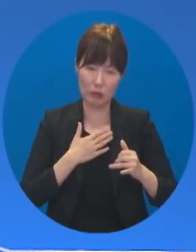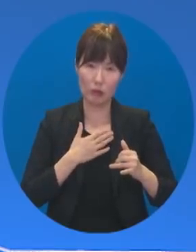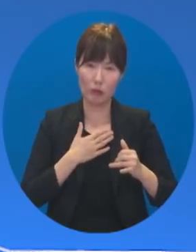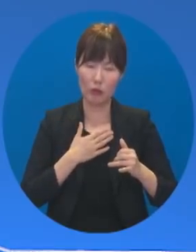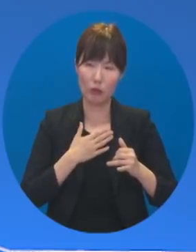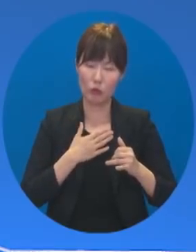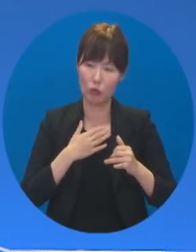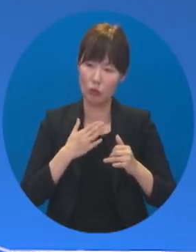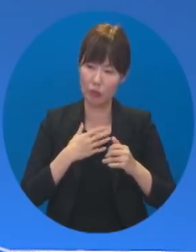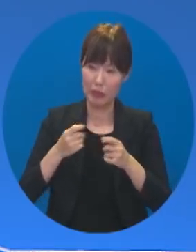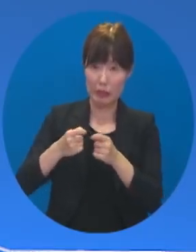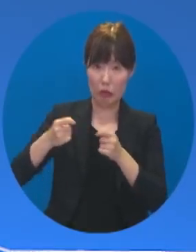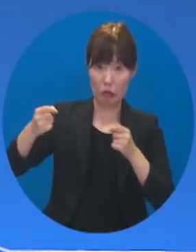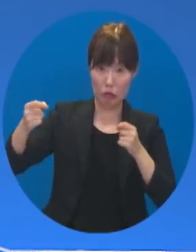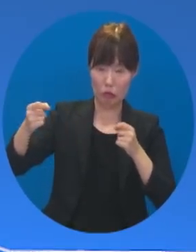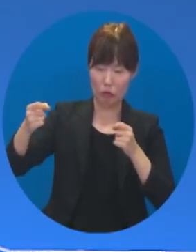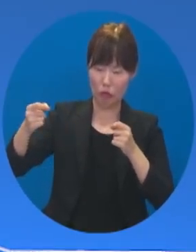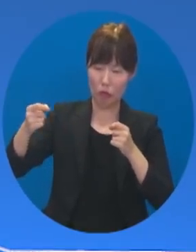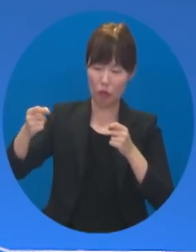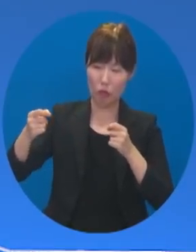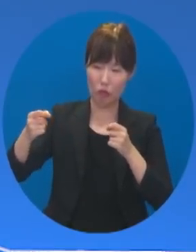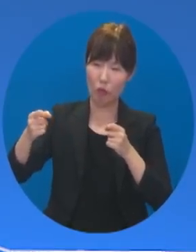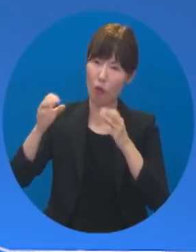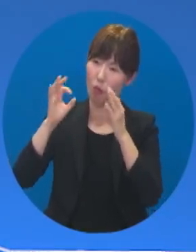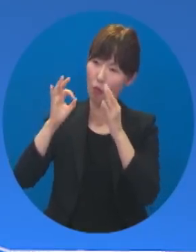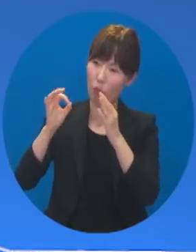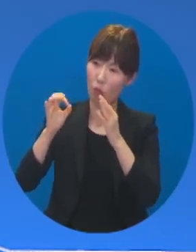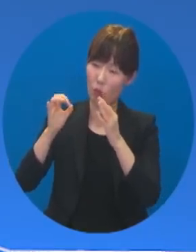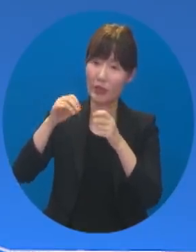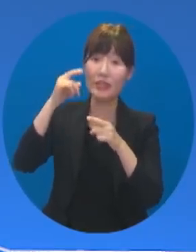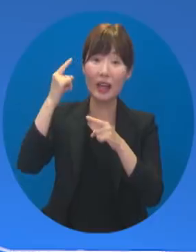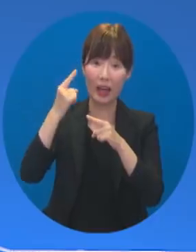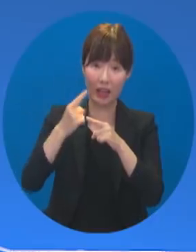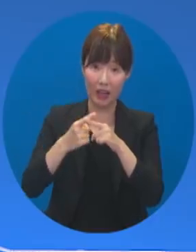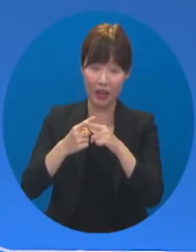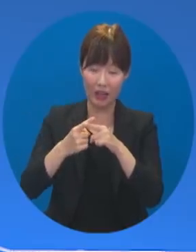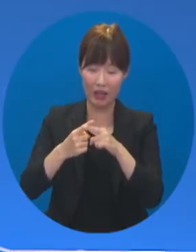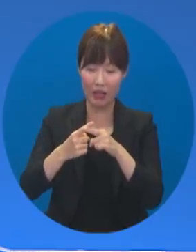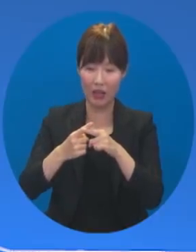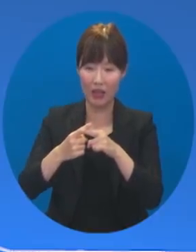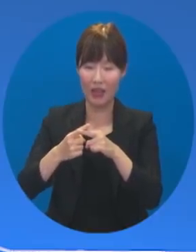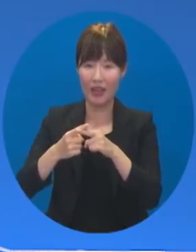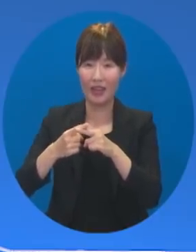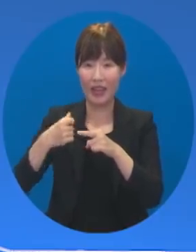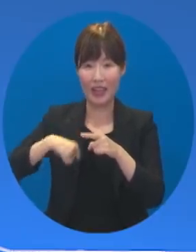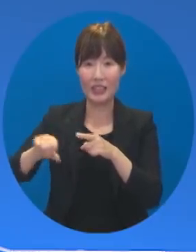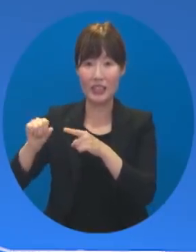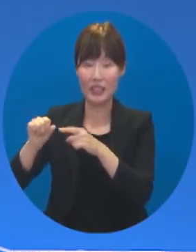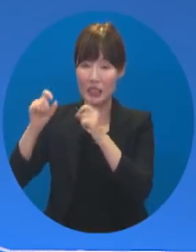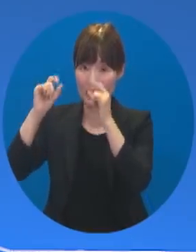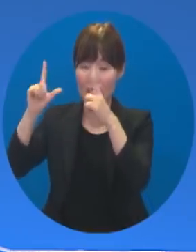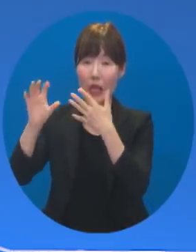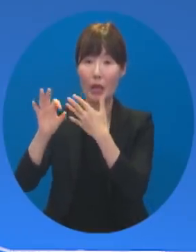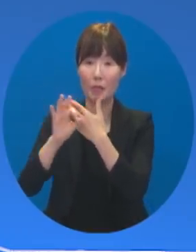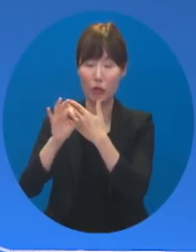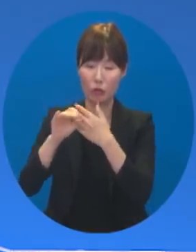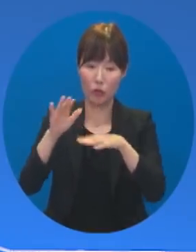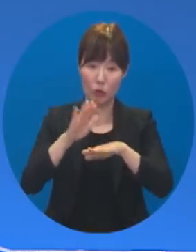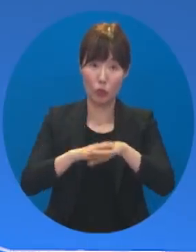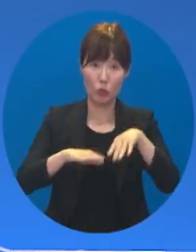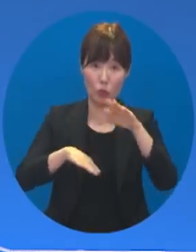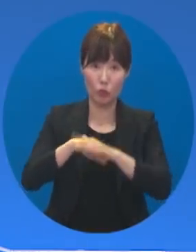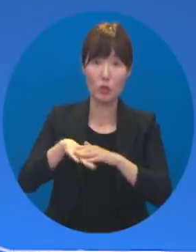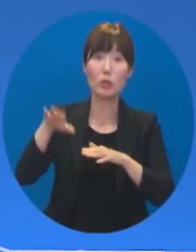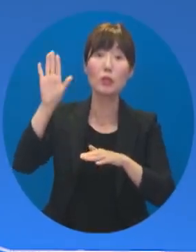있다가 혹시라도 이 아이가 깨면은 손을 들어서 표시를 해주는 거거든요. 왜냐하면 아이가